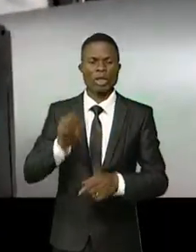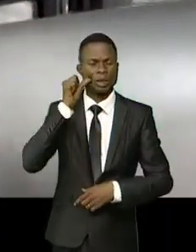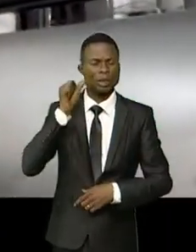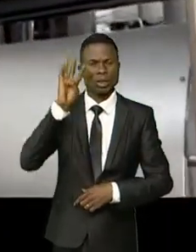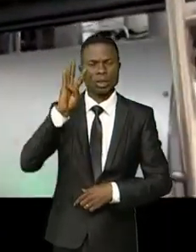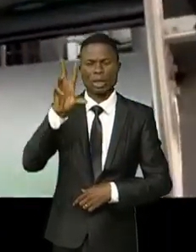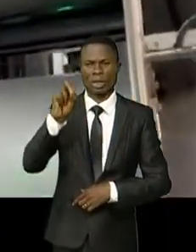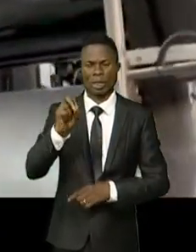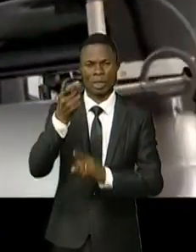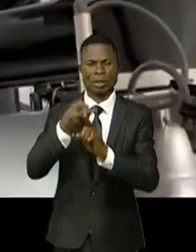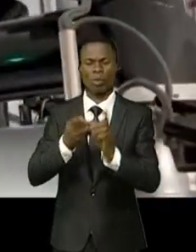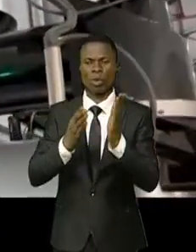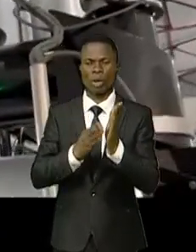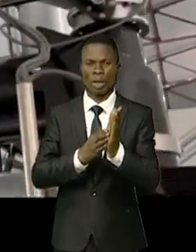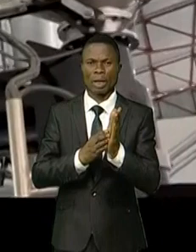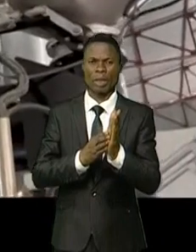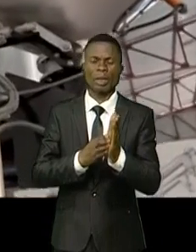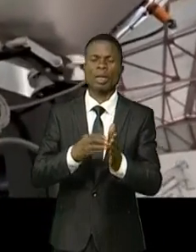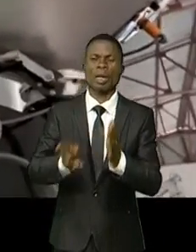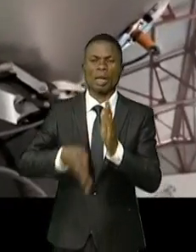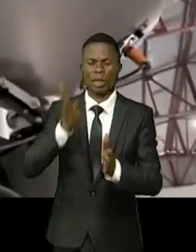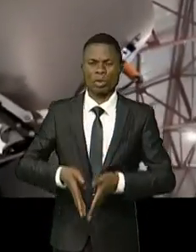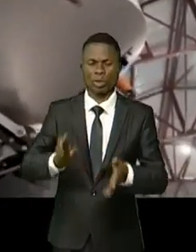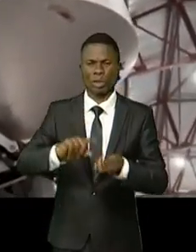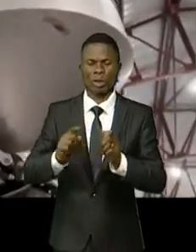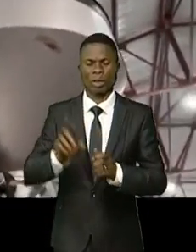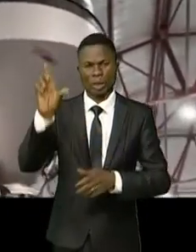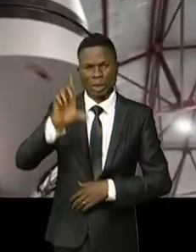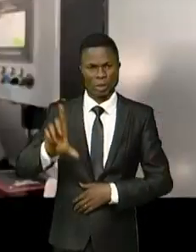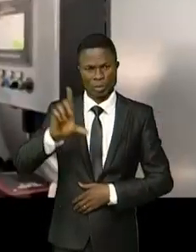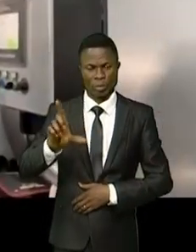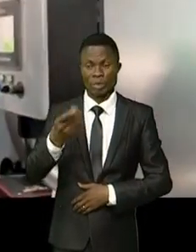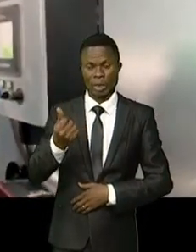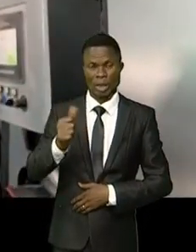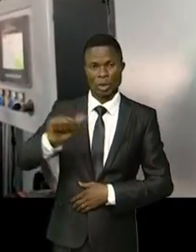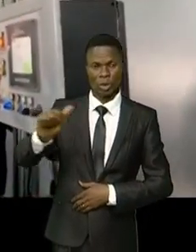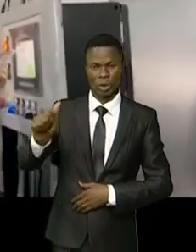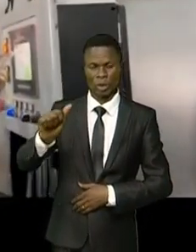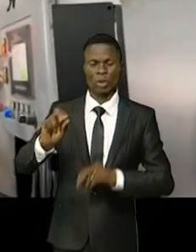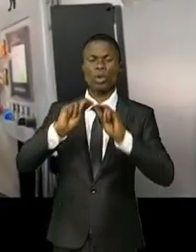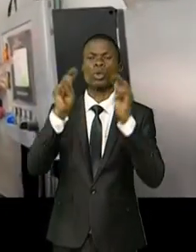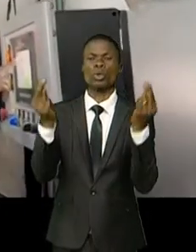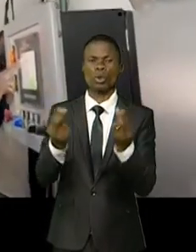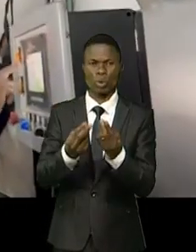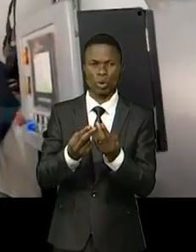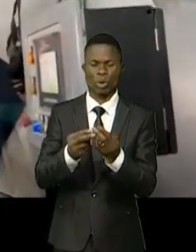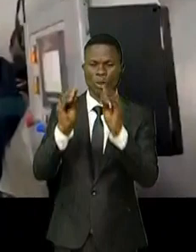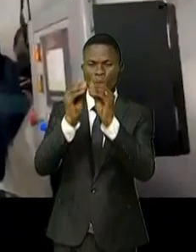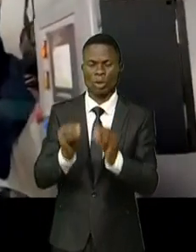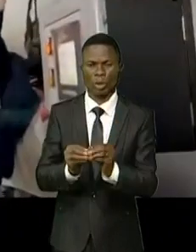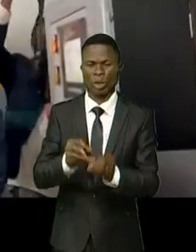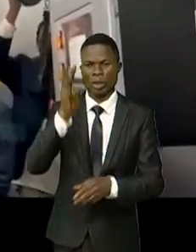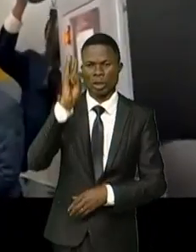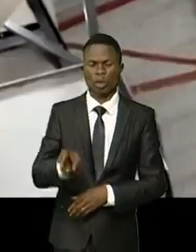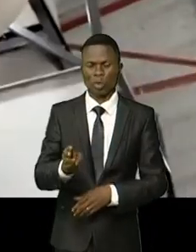30 septembre à la 14e rue dans la commune de Limété. Acquis sur fonds propres, ce torréfacteur dont le coût est estimé à